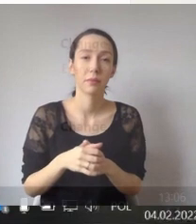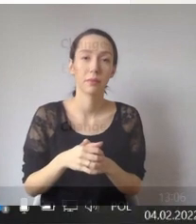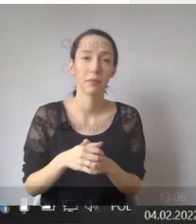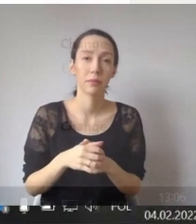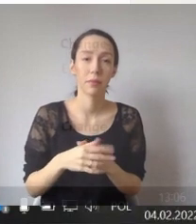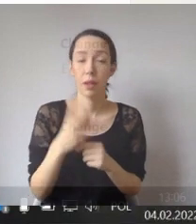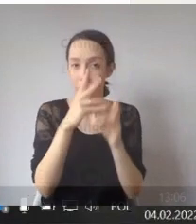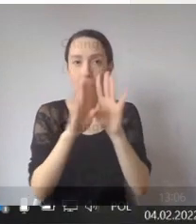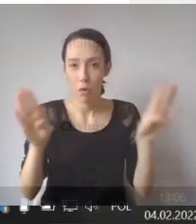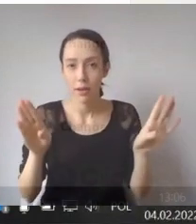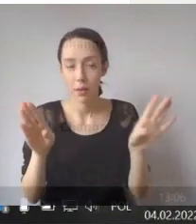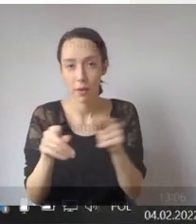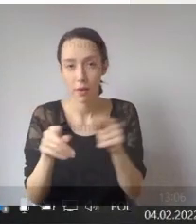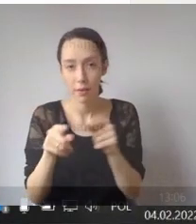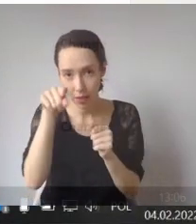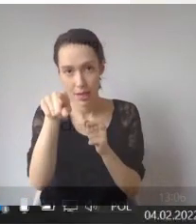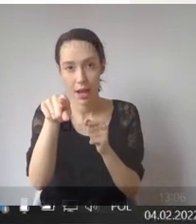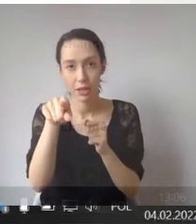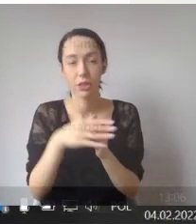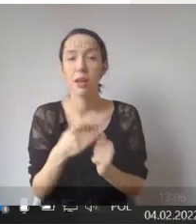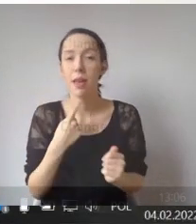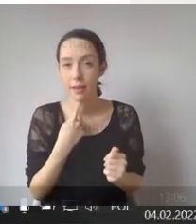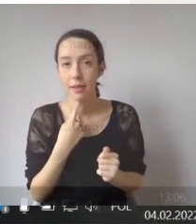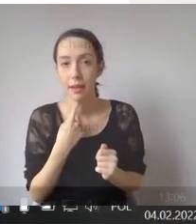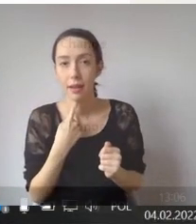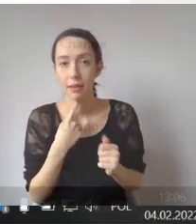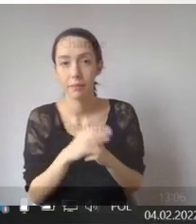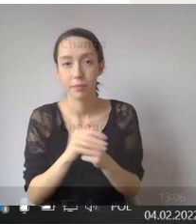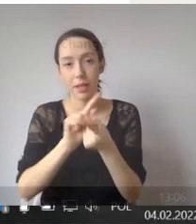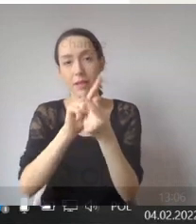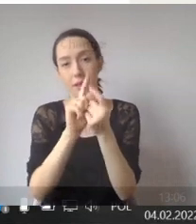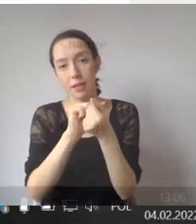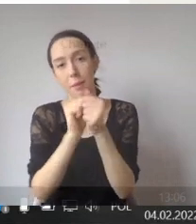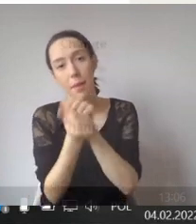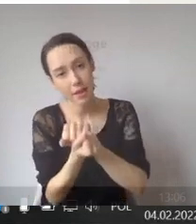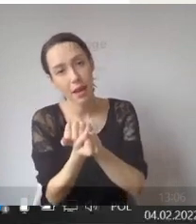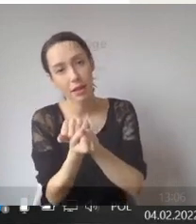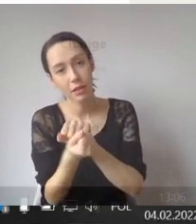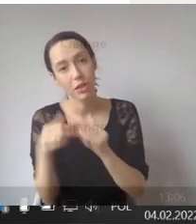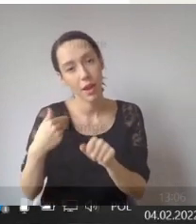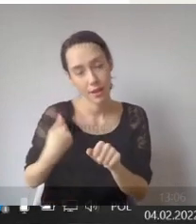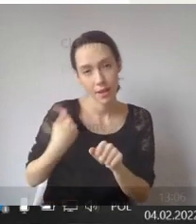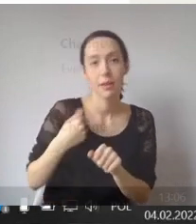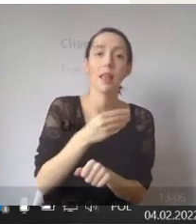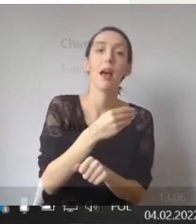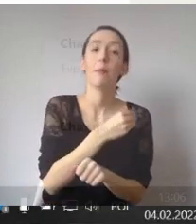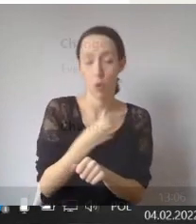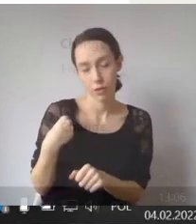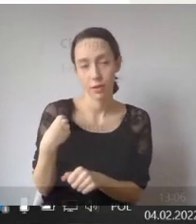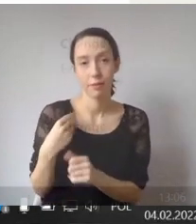tak jak pokazałam tam na tą strzałkę, klikacie język i tutaj zmieniacie sobie z angielskiego na polski.